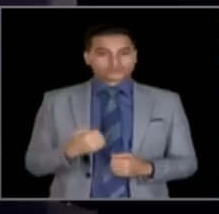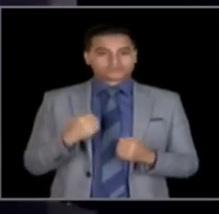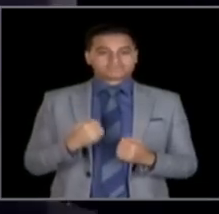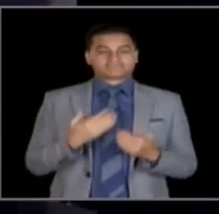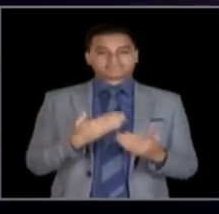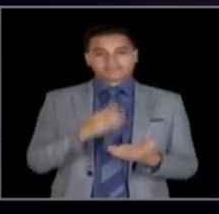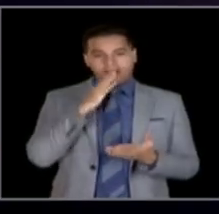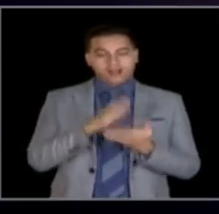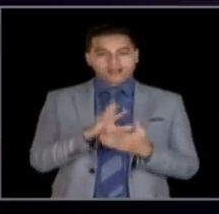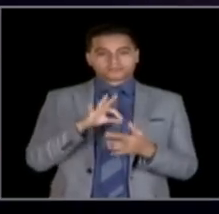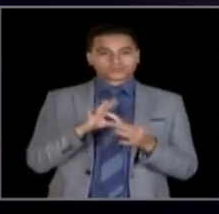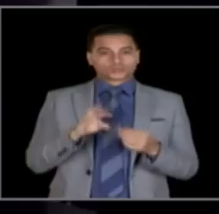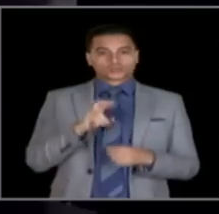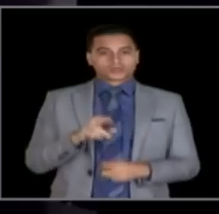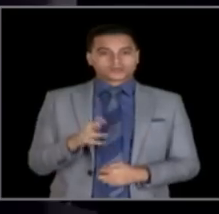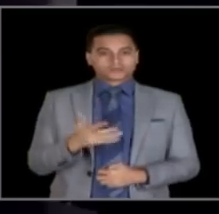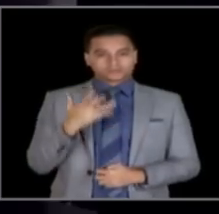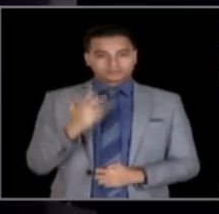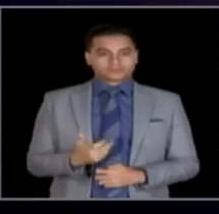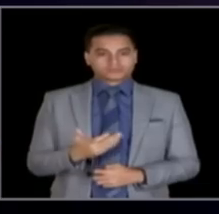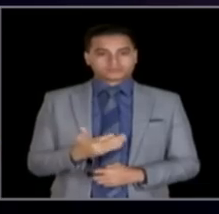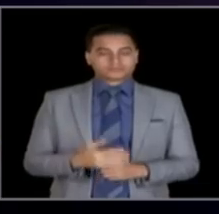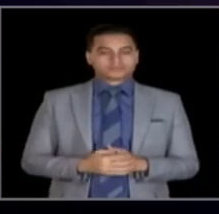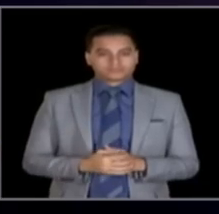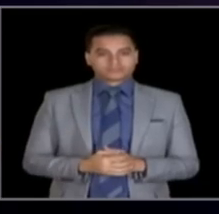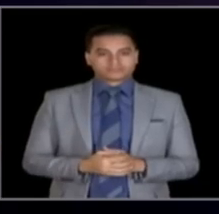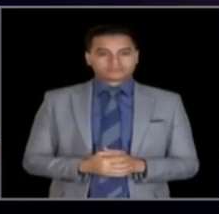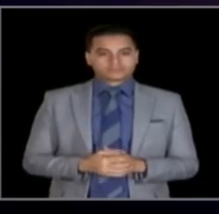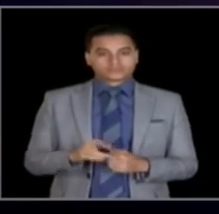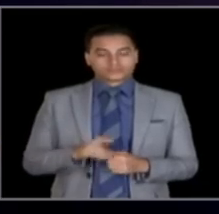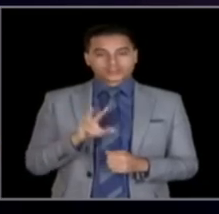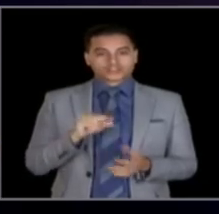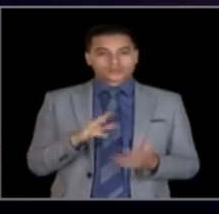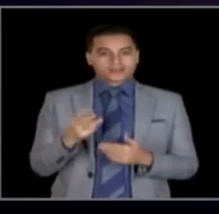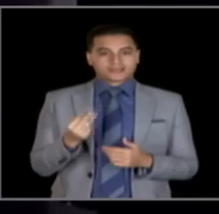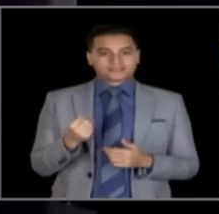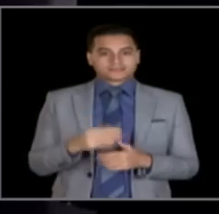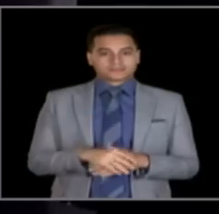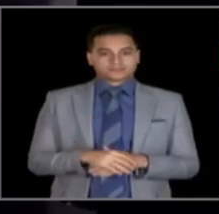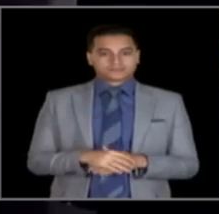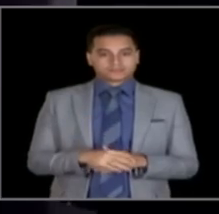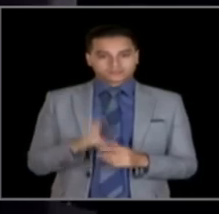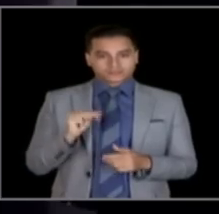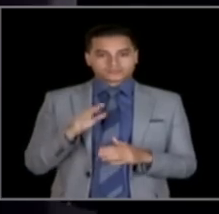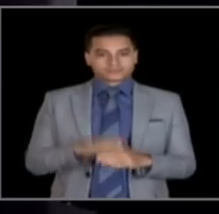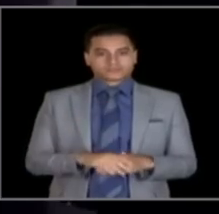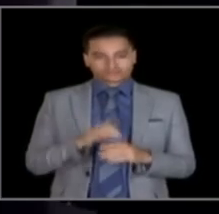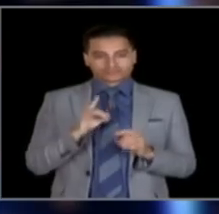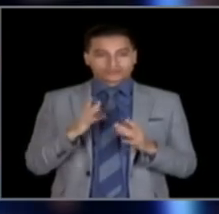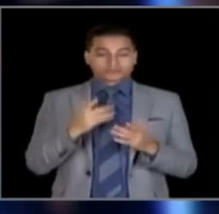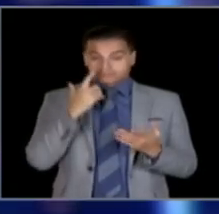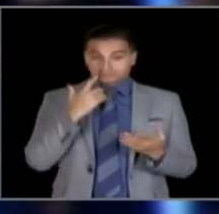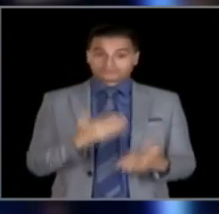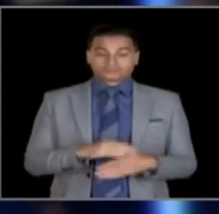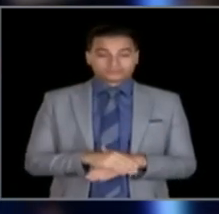جوكر، من حقوقكم تختاروا موضوع السؤال. قدرات ذهنية. قدرات ذهنية، سؤال بعشرين نقطة ولا بتلاتين نقطة؟ 30 إن شاء الله. دوس على البازر.